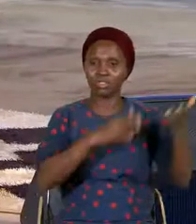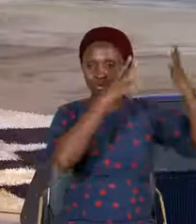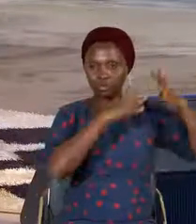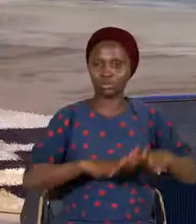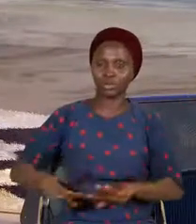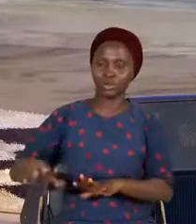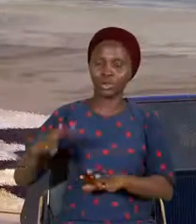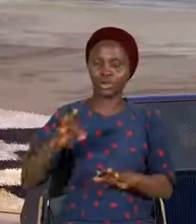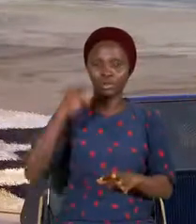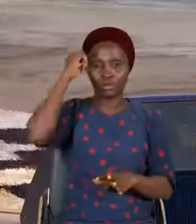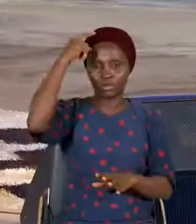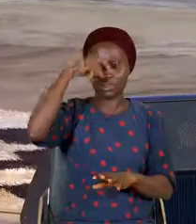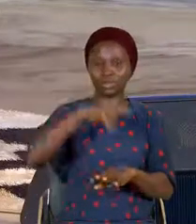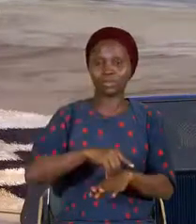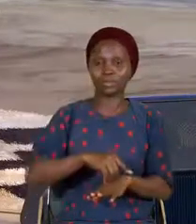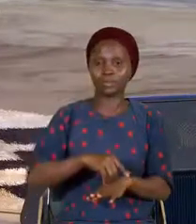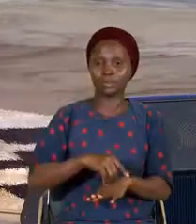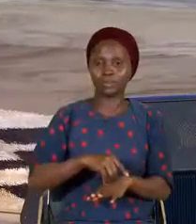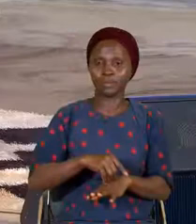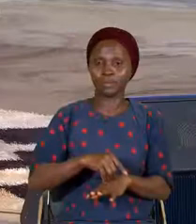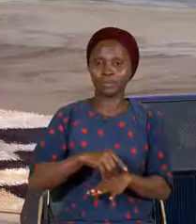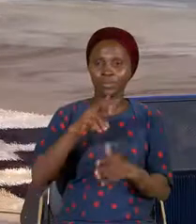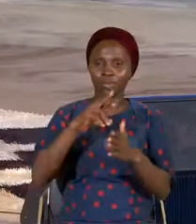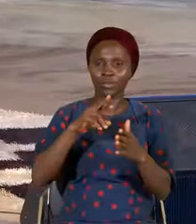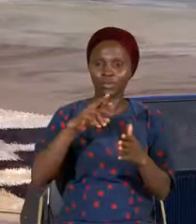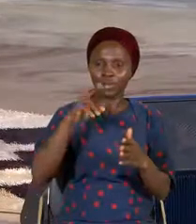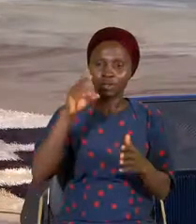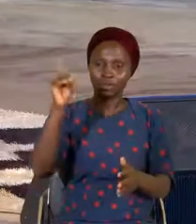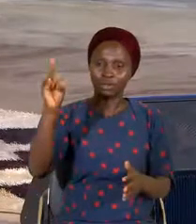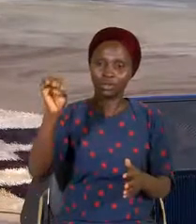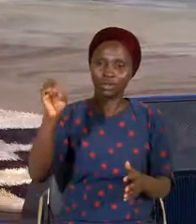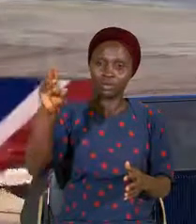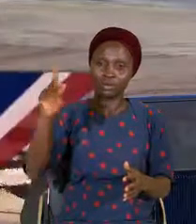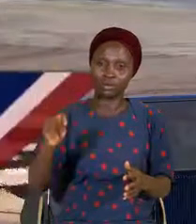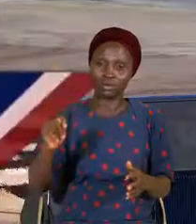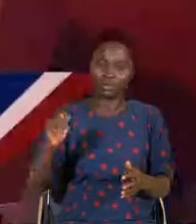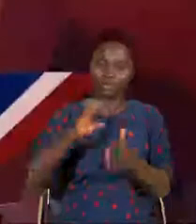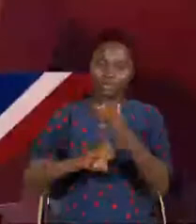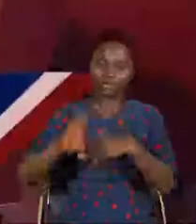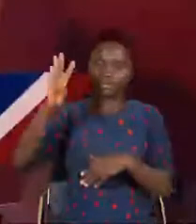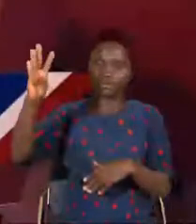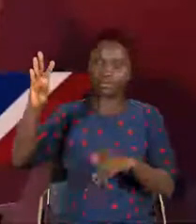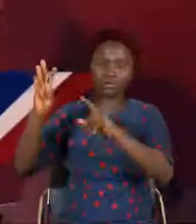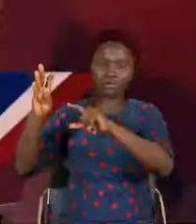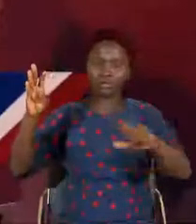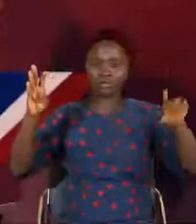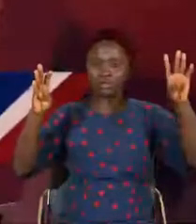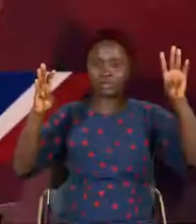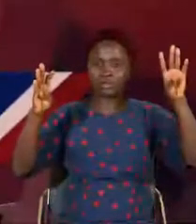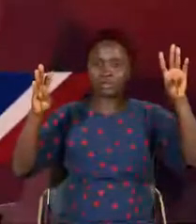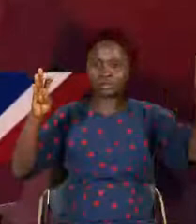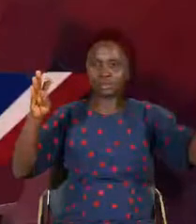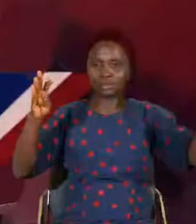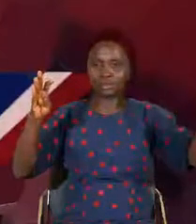un verre d'eau de l'océan qui est prise de l'océan. Voyons Deutéronome chapitre 4.